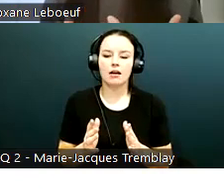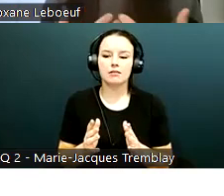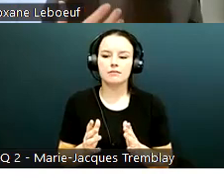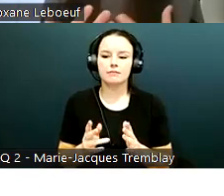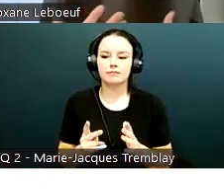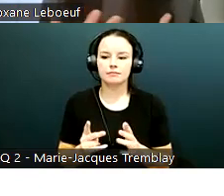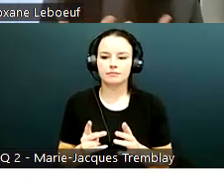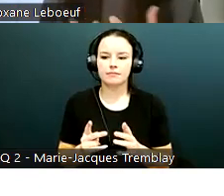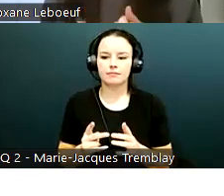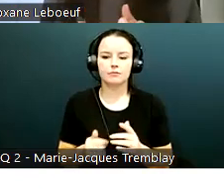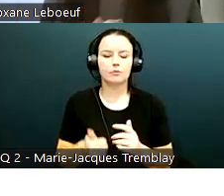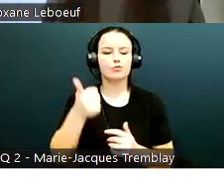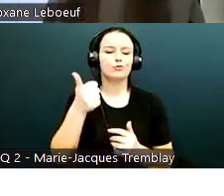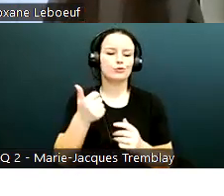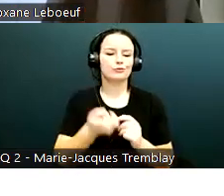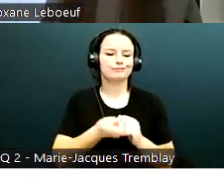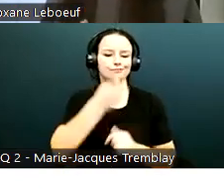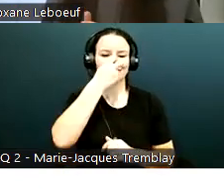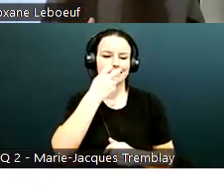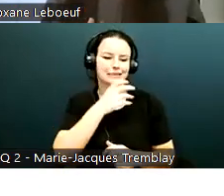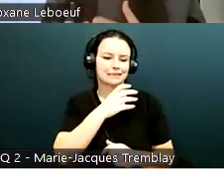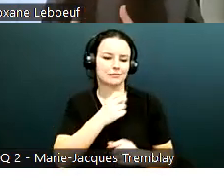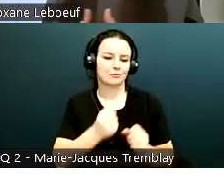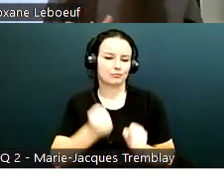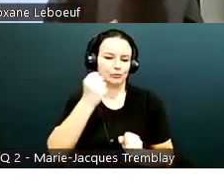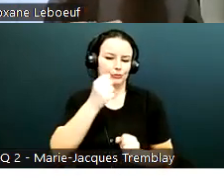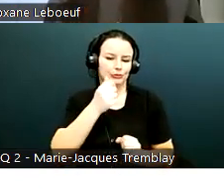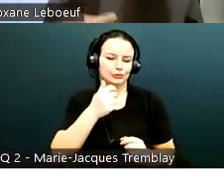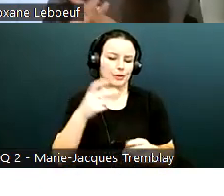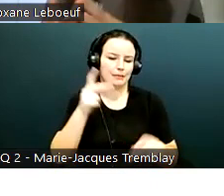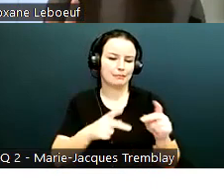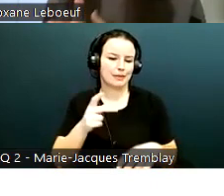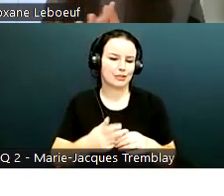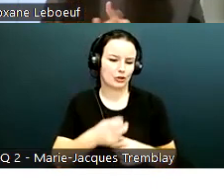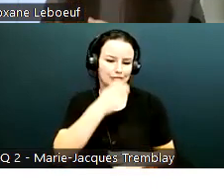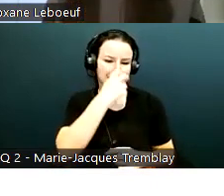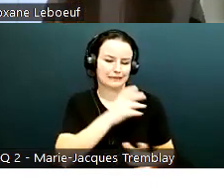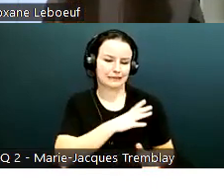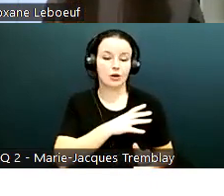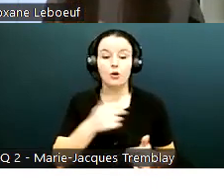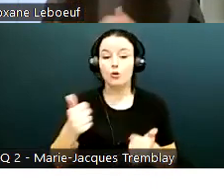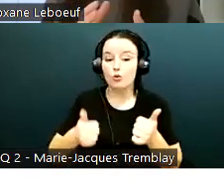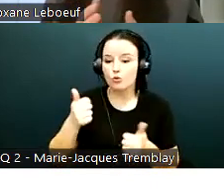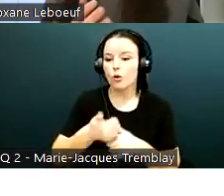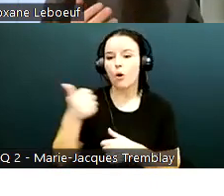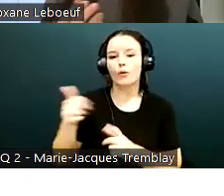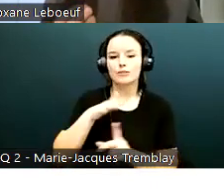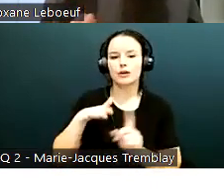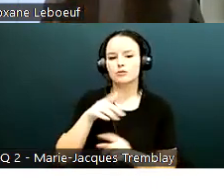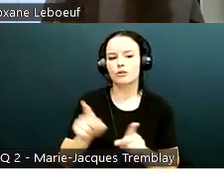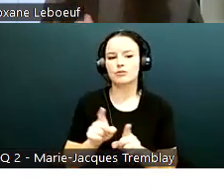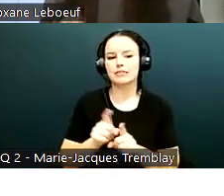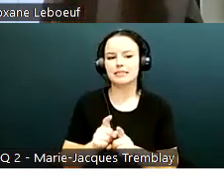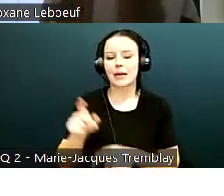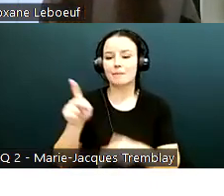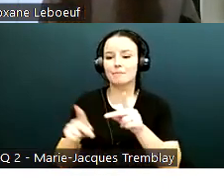cette situation-là sont un peu plus à risque de vivre de l'intolérance lorsqu'ils arrivent en résidence. Ou dans d'autres cas, certains nous ont rapporté aussi que les gens